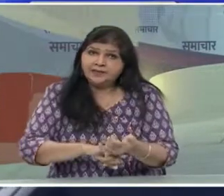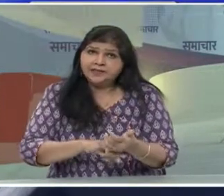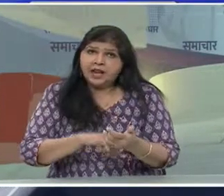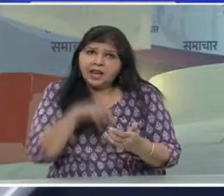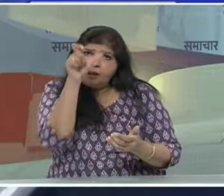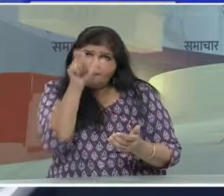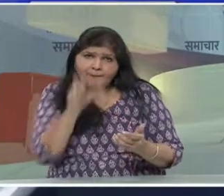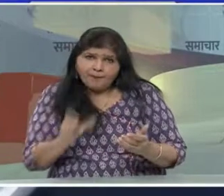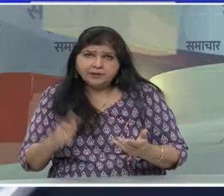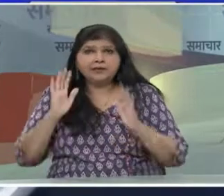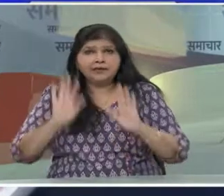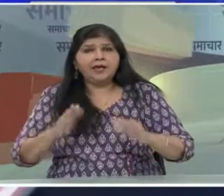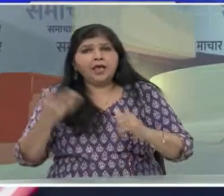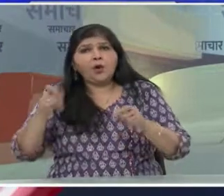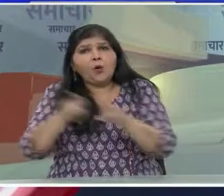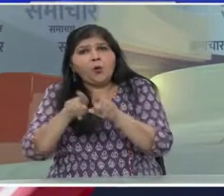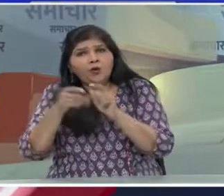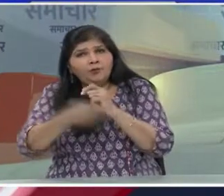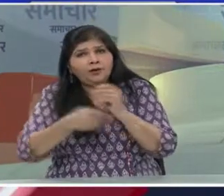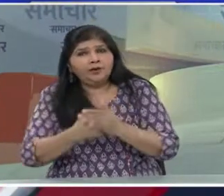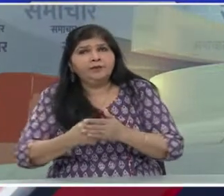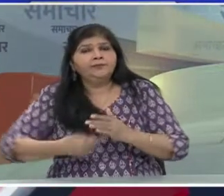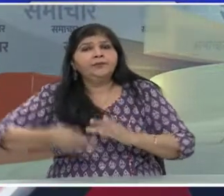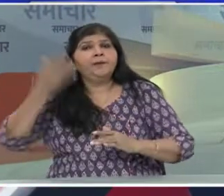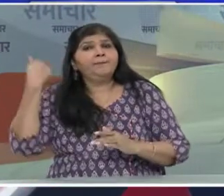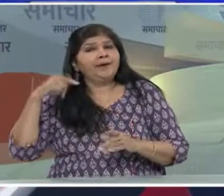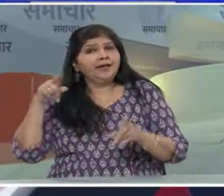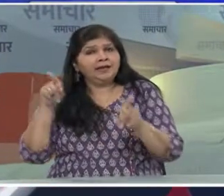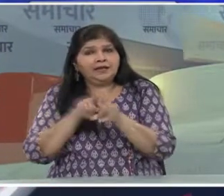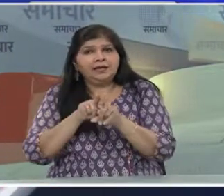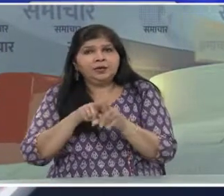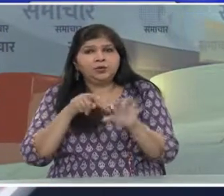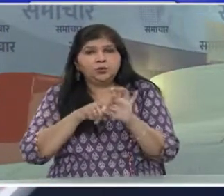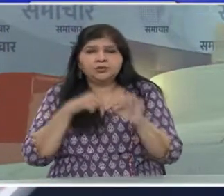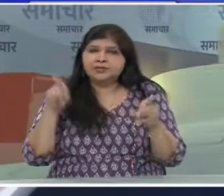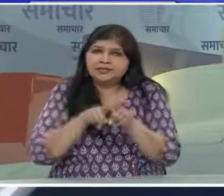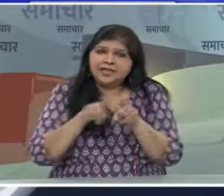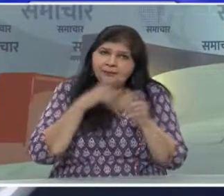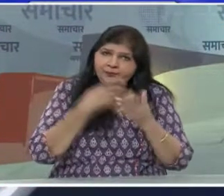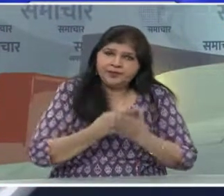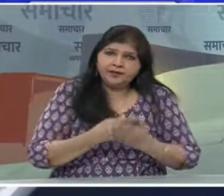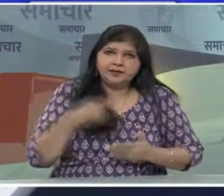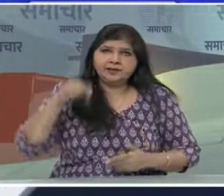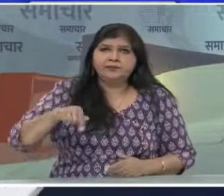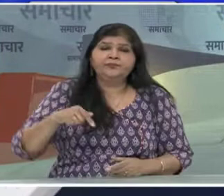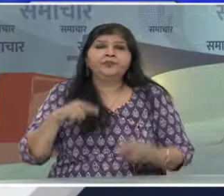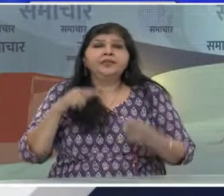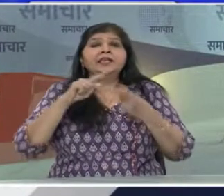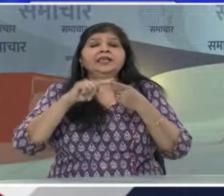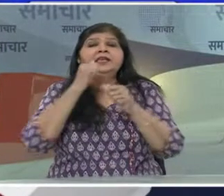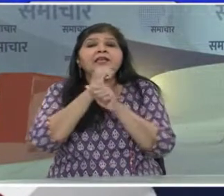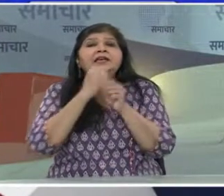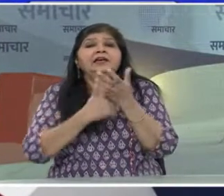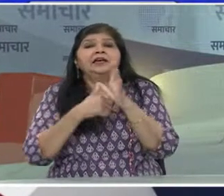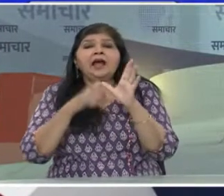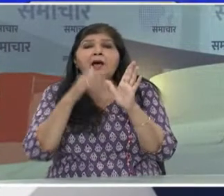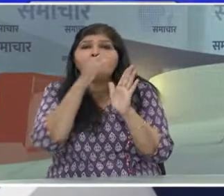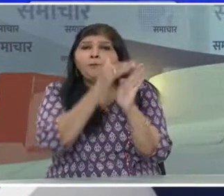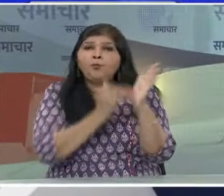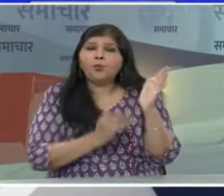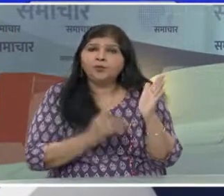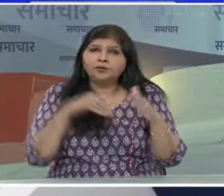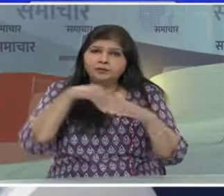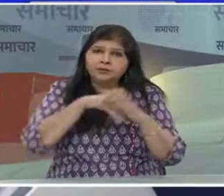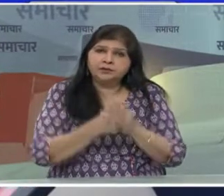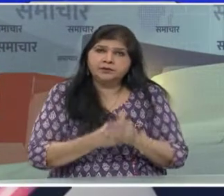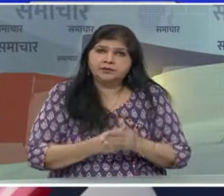गया है हर गाँव के लिए? देखिए, जैसे पहले वाला प्रश्न भी था कि इसमें ई ग्राम योजना में